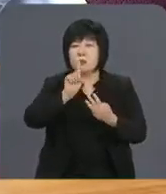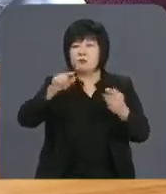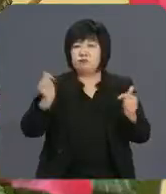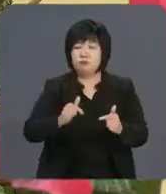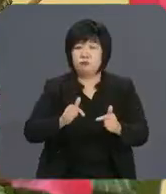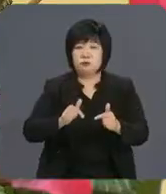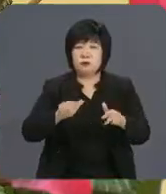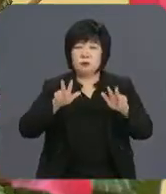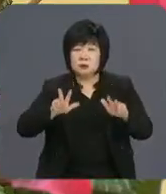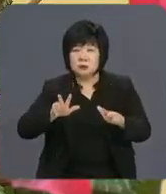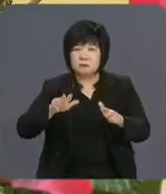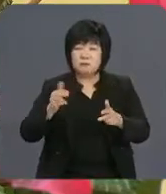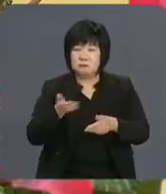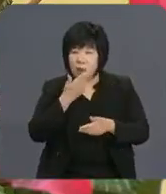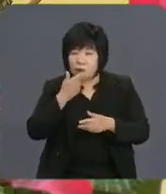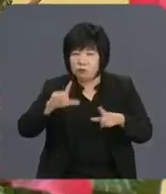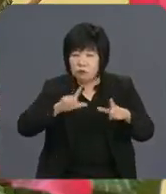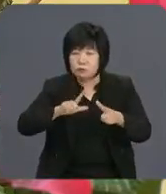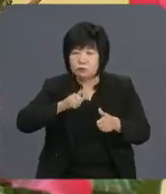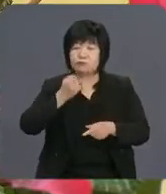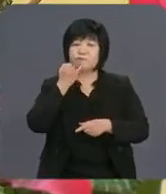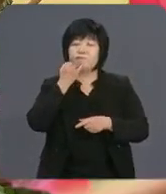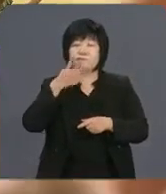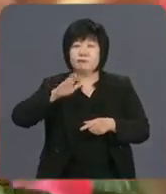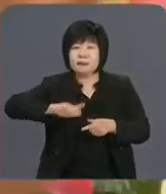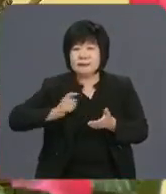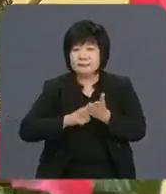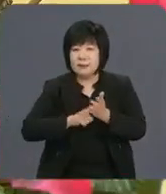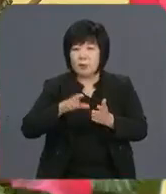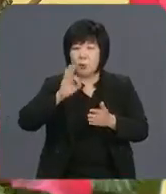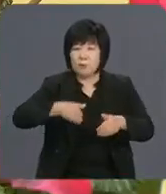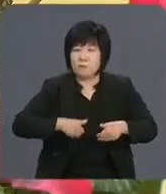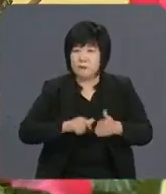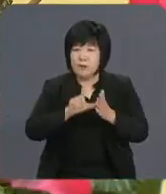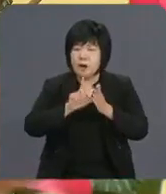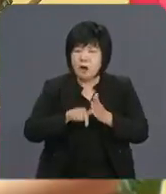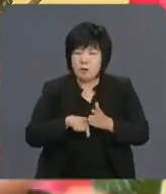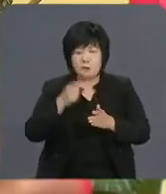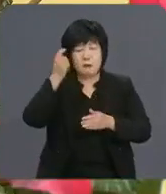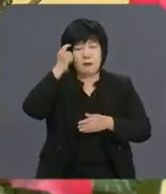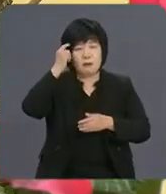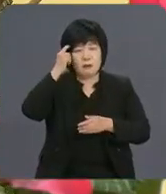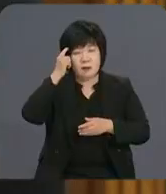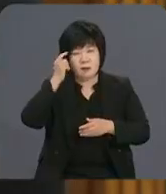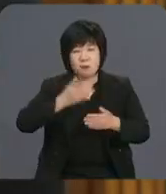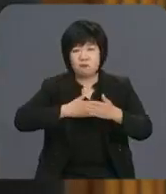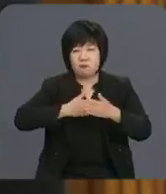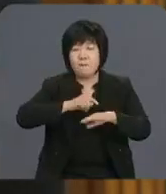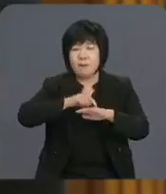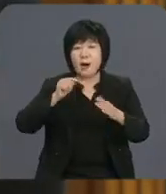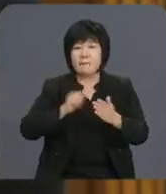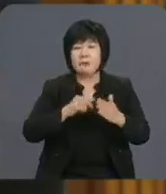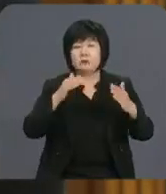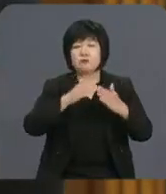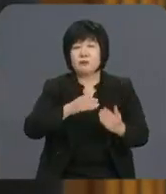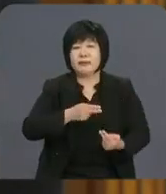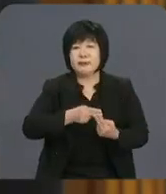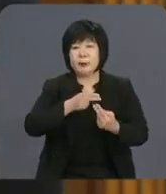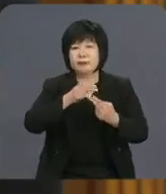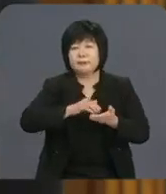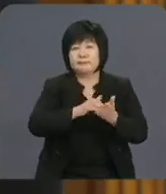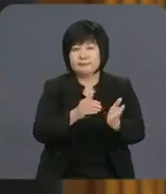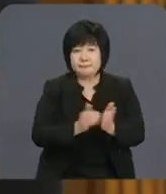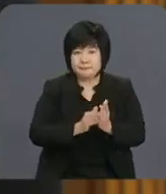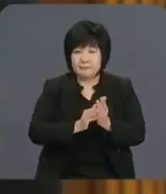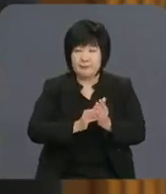당장 먹고 사는 데 문제가 없지만 급하게 돈이 필요한 일이 생기진 않을까 불안한 마음에 주택연금에 가입했습니다